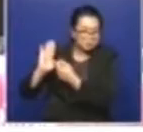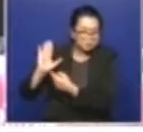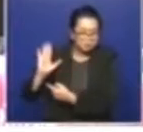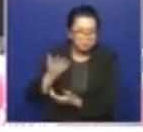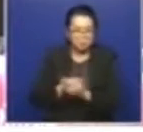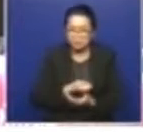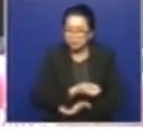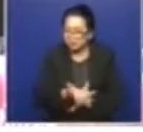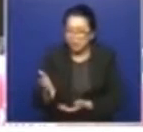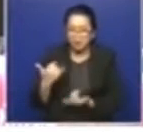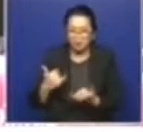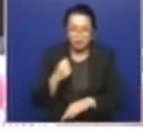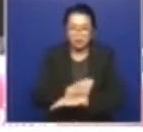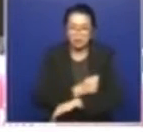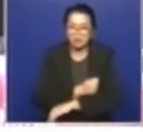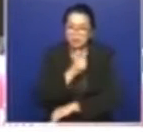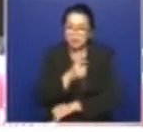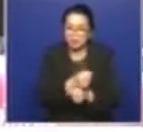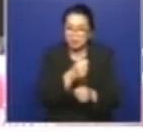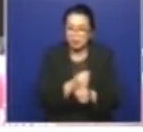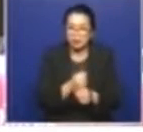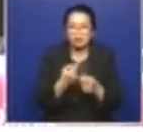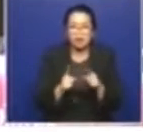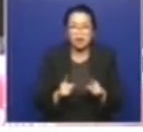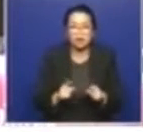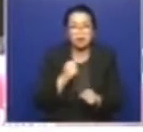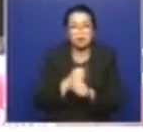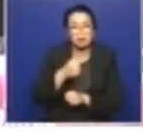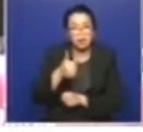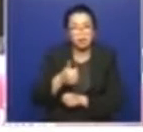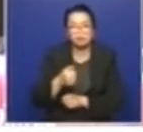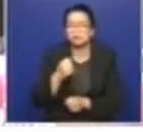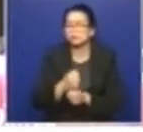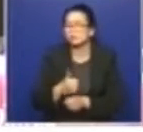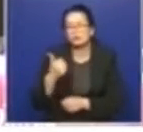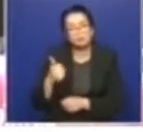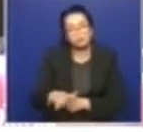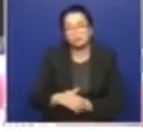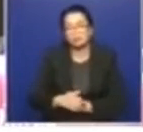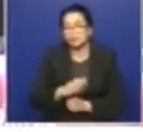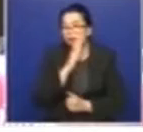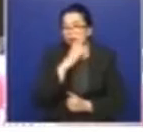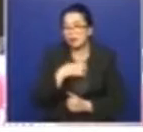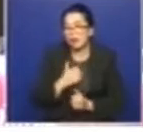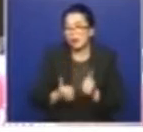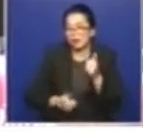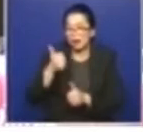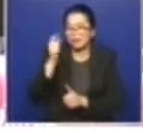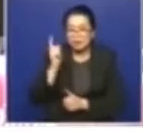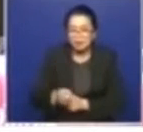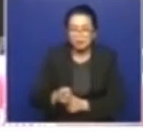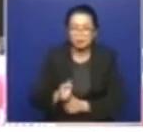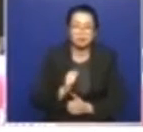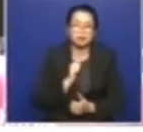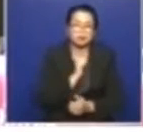เดียวไม่ดีวันนี้มาจ้างงานดีแล้วแต่มันไม่สมบูรณ์จะให้ได้ผลจริงๆนะท่านจ้างงานวันนี้ถูก